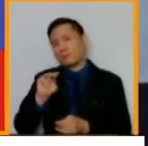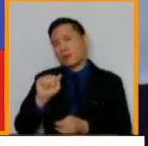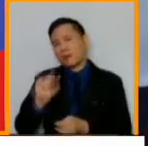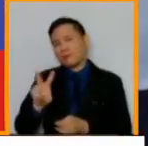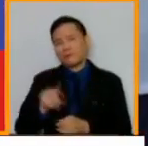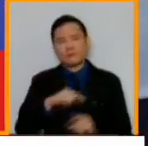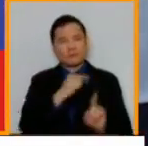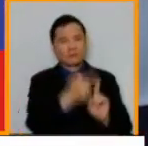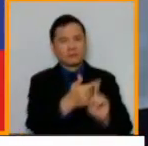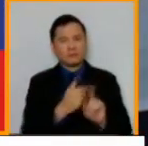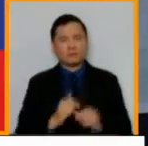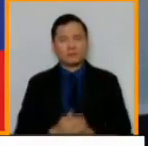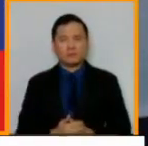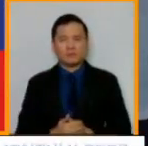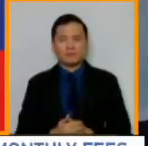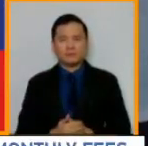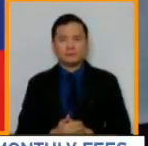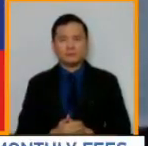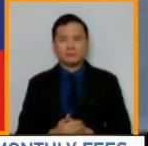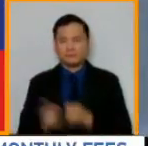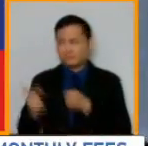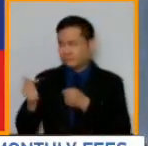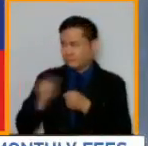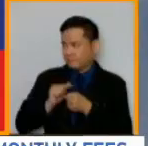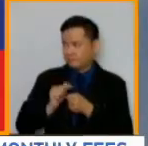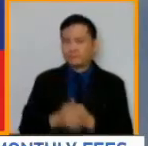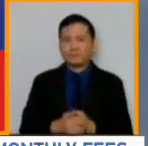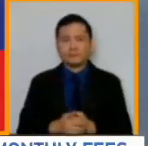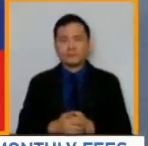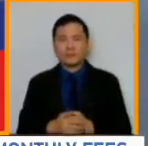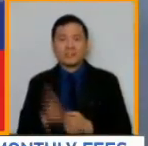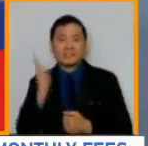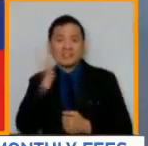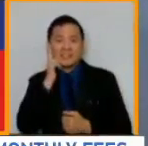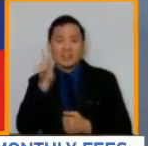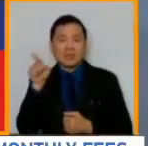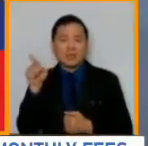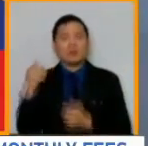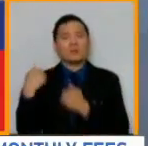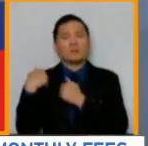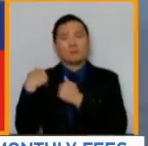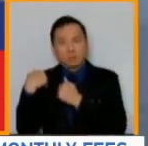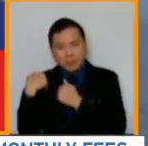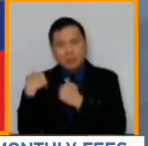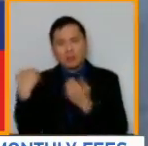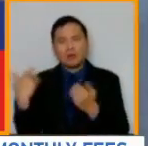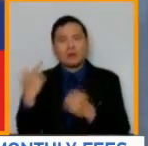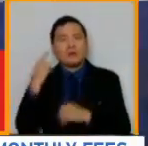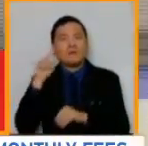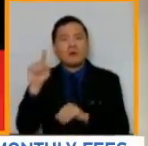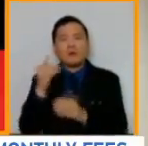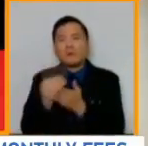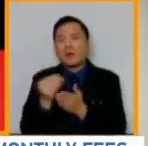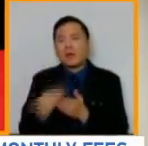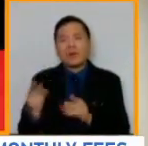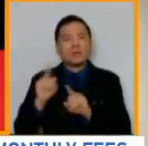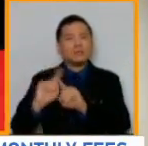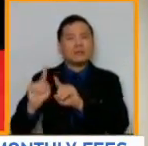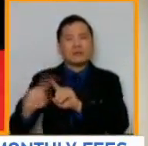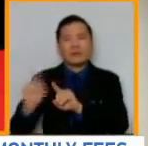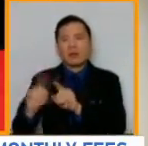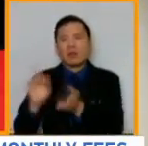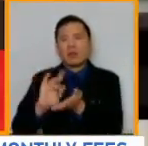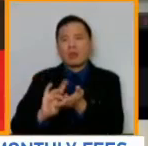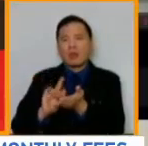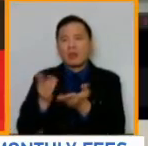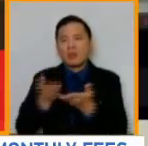May pananagutan umano si Pangulong Rodrigo Duterte sa kwenisyong pagbili ng COVID supplies ng gobyerno sa kumpanyang Pharmaly. Yan ang konklusyon sa